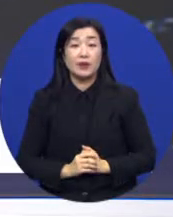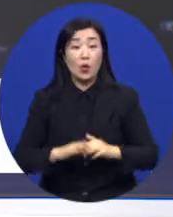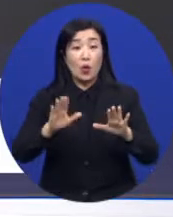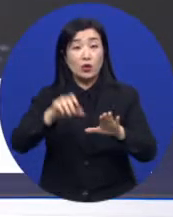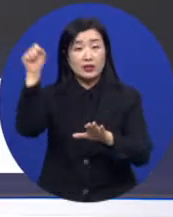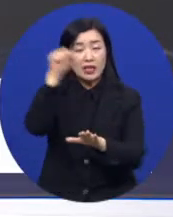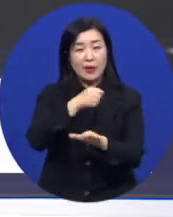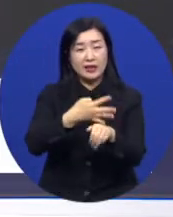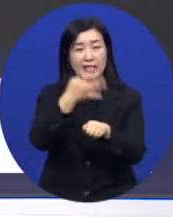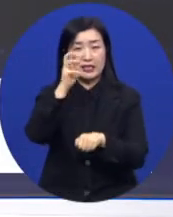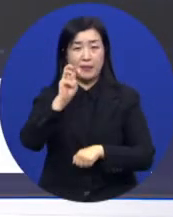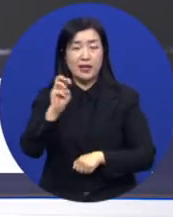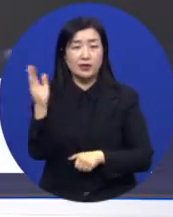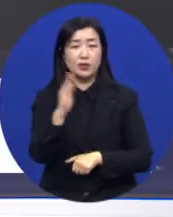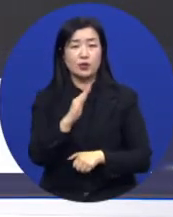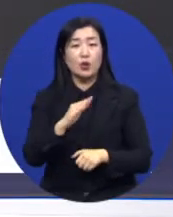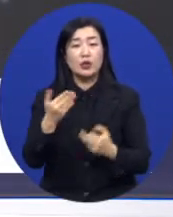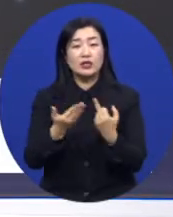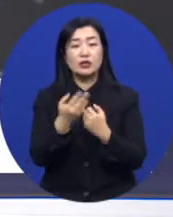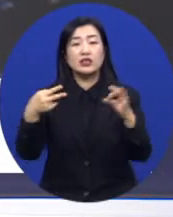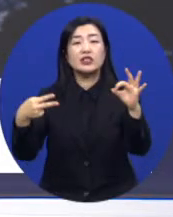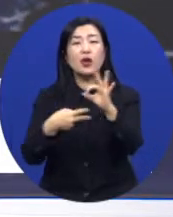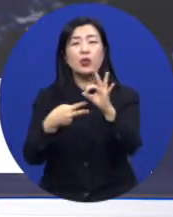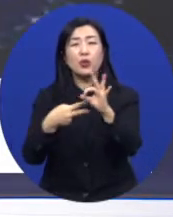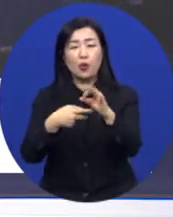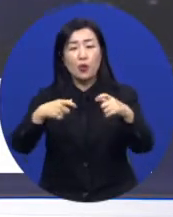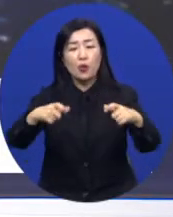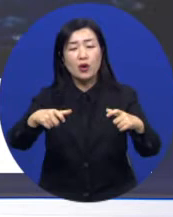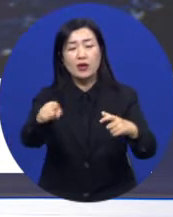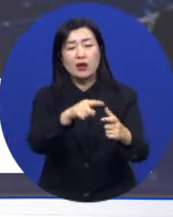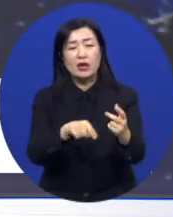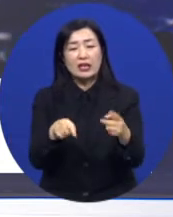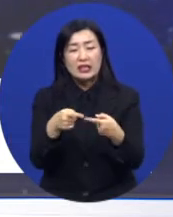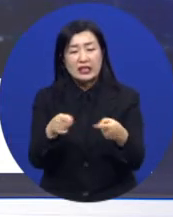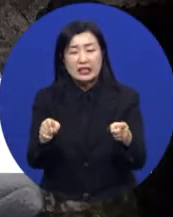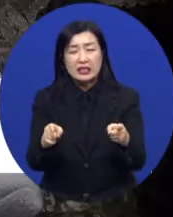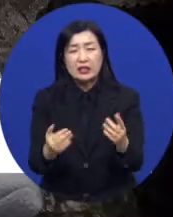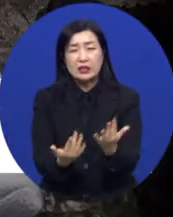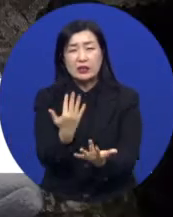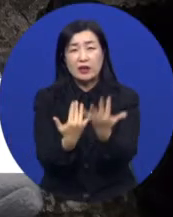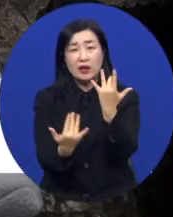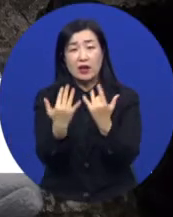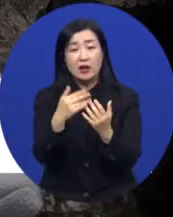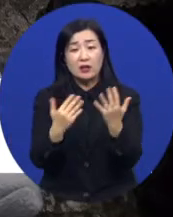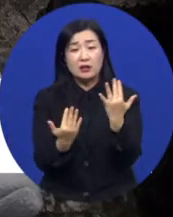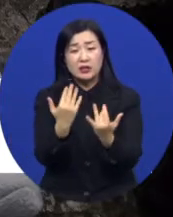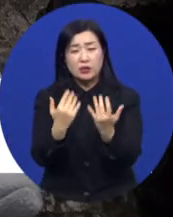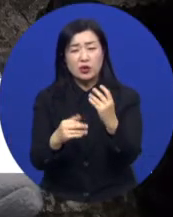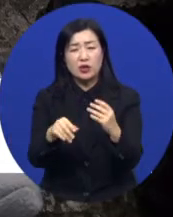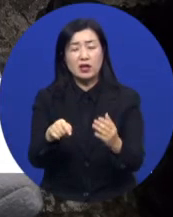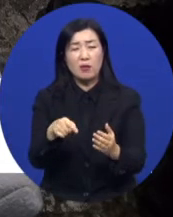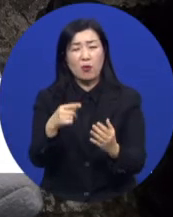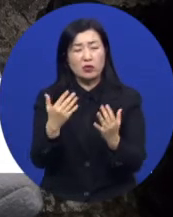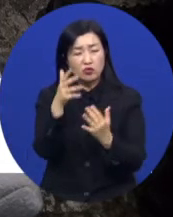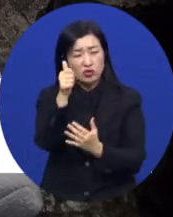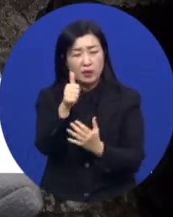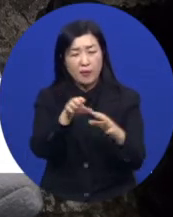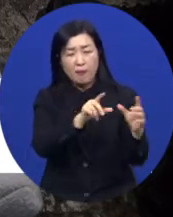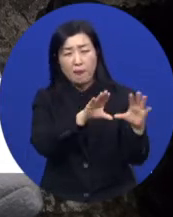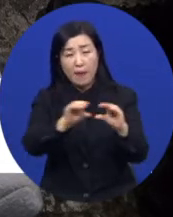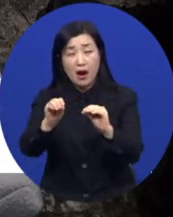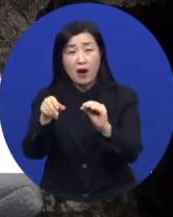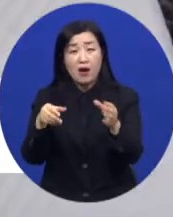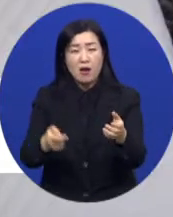오늘 새벽 4시반 쯤 제주시 연동의 한 아파트 1층에서 불이 났습니다 불은 집주인이 곧바로 거 인명피해는 없었지만